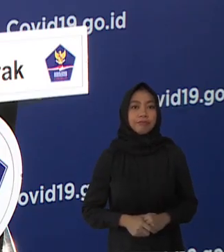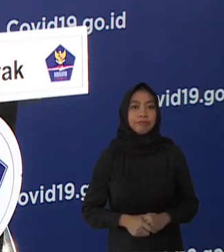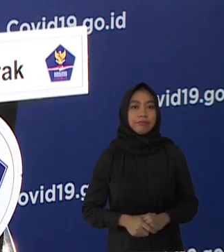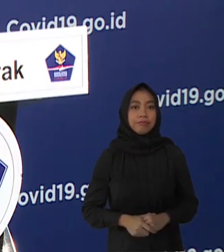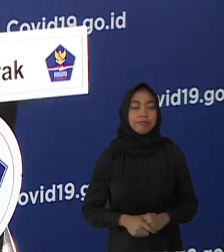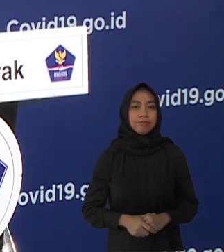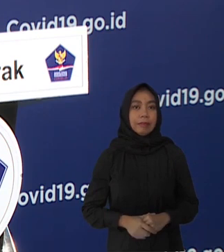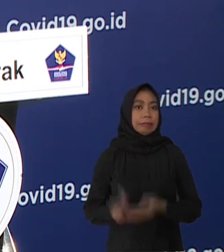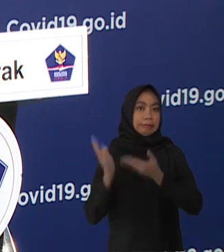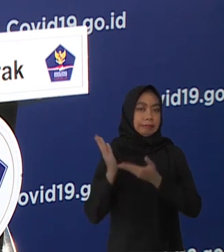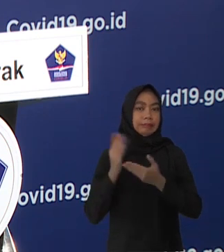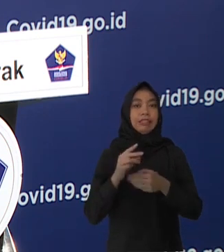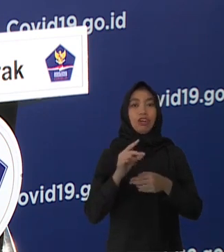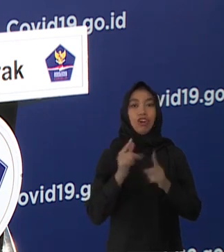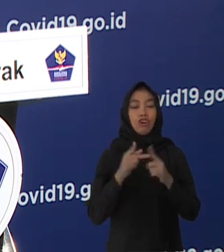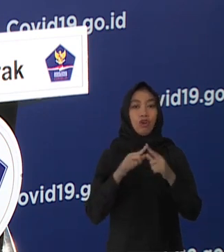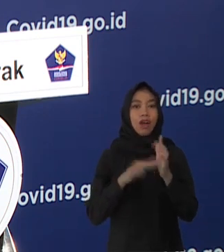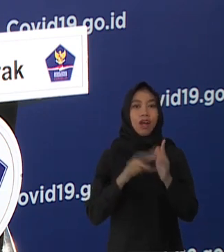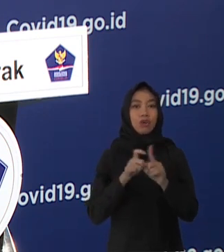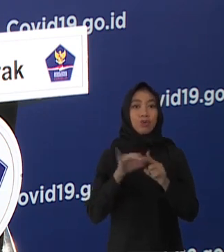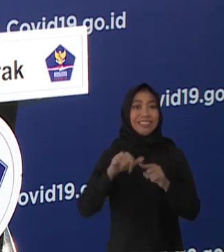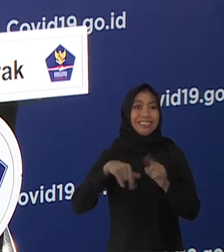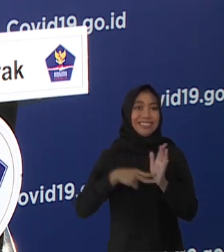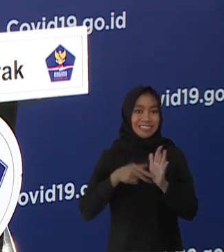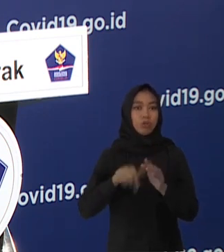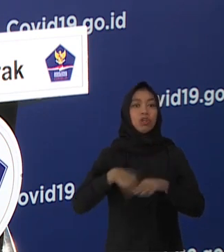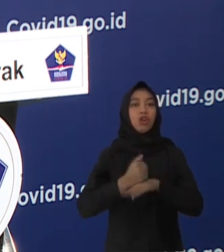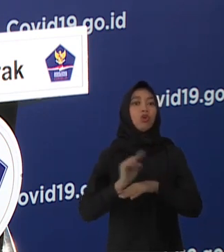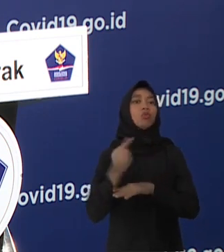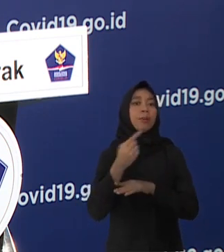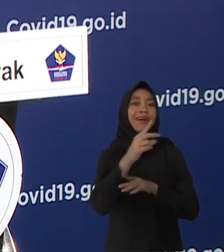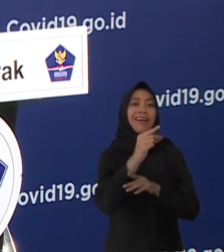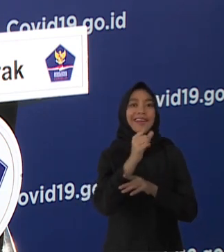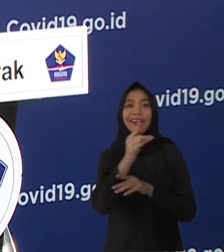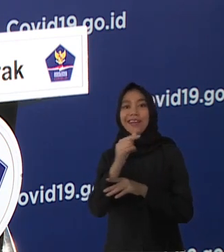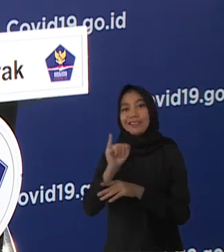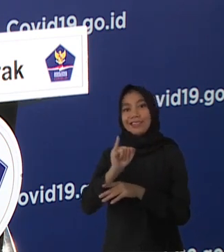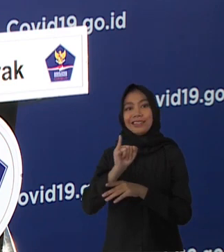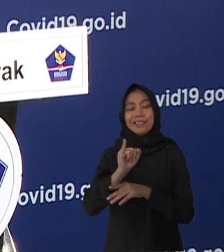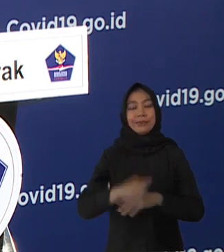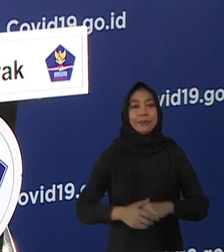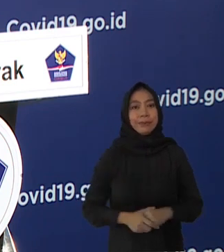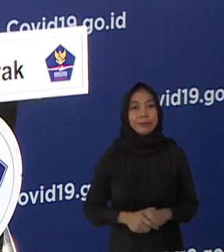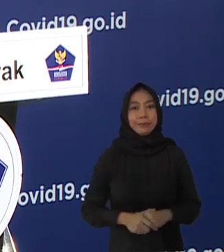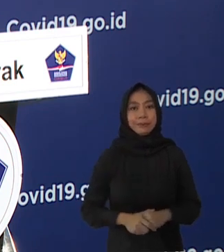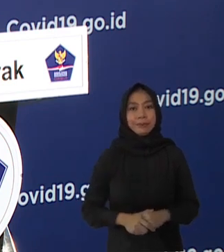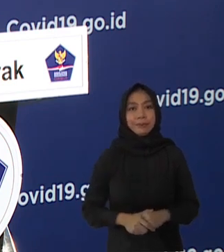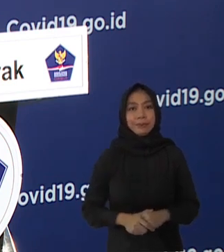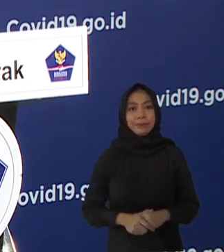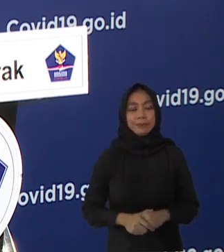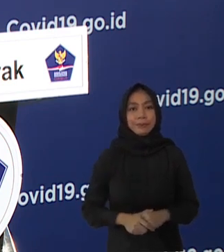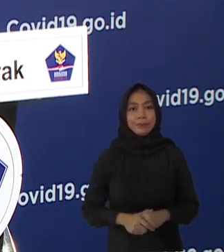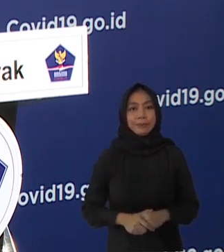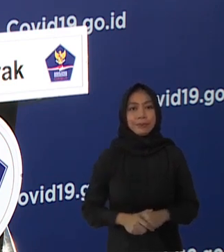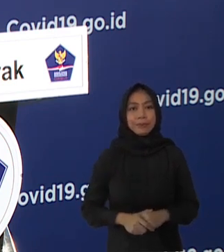Saya M. Rohanuddin, Direktur Utama Radio Republik Indonesia. Para pendengar dan para penonton